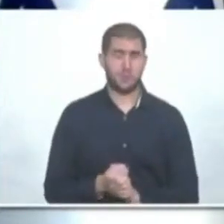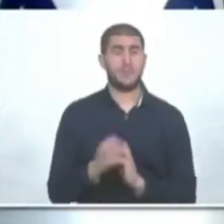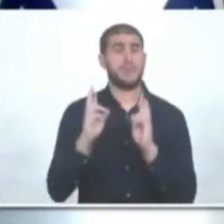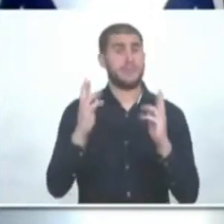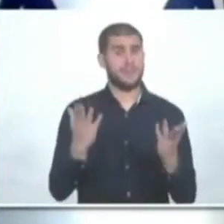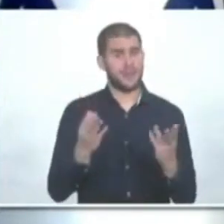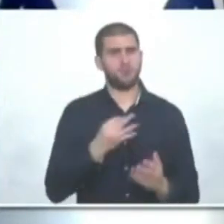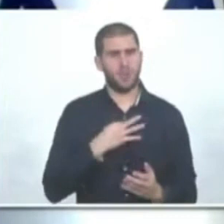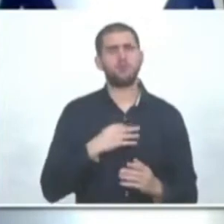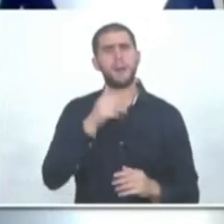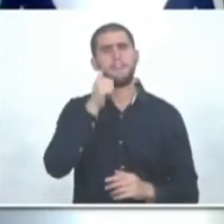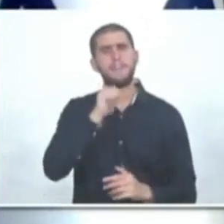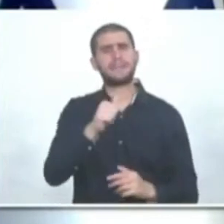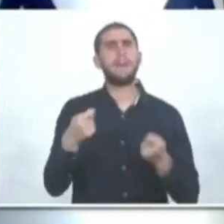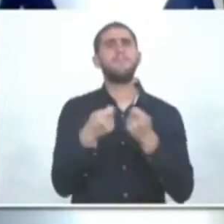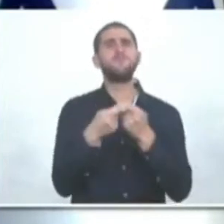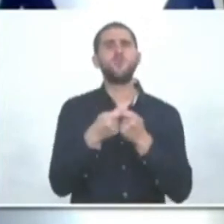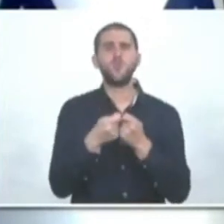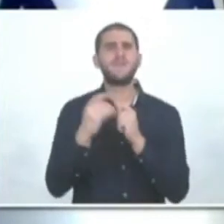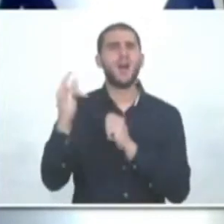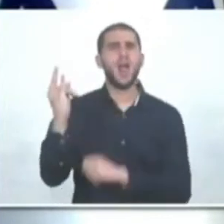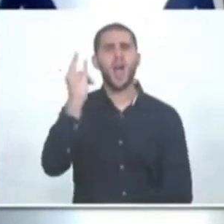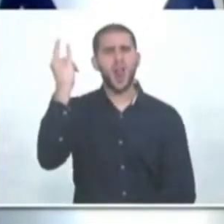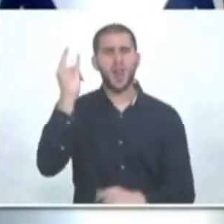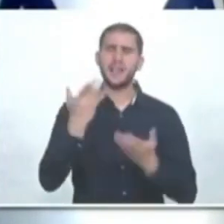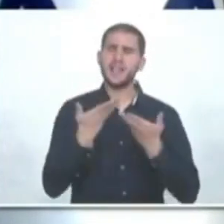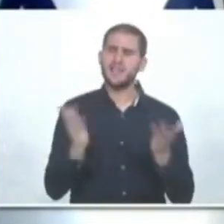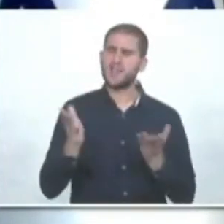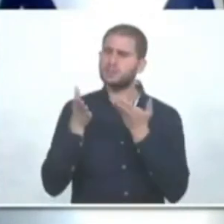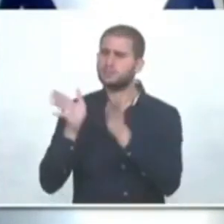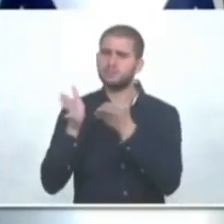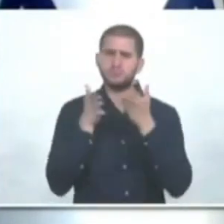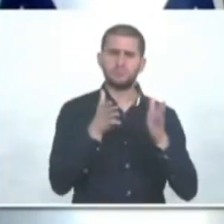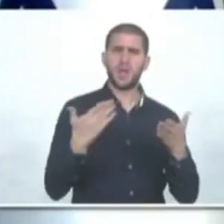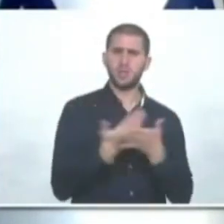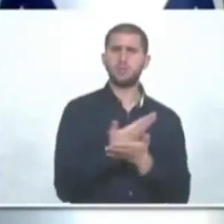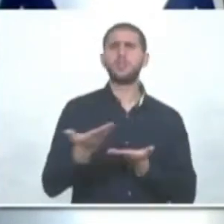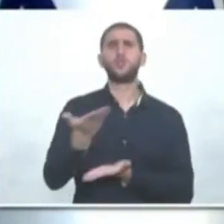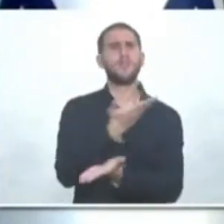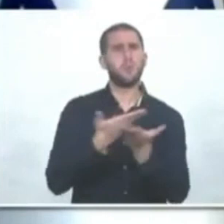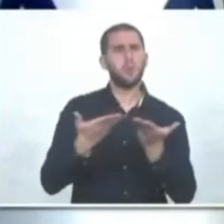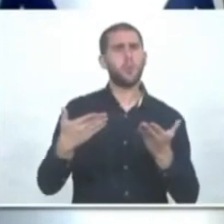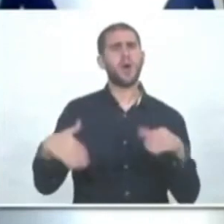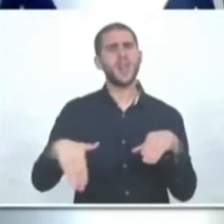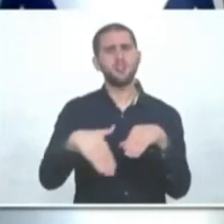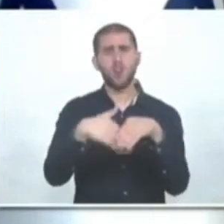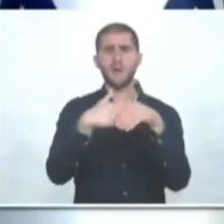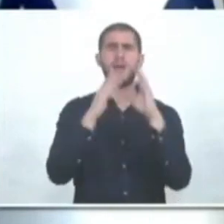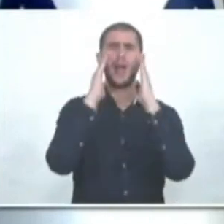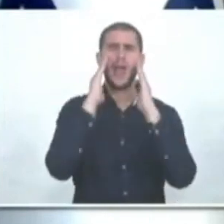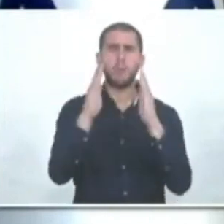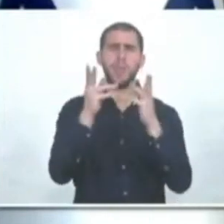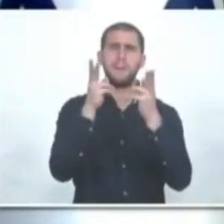תקוותי שמסענו המשותף לחלל יפתח ערוצים חדשים לשיתוף פעולה, לשלום